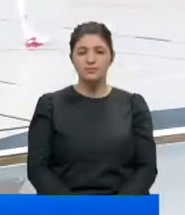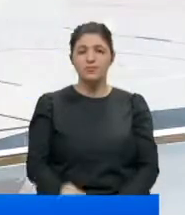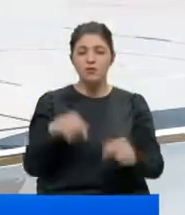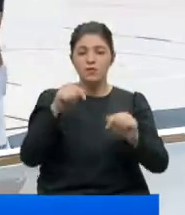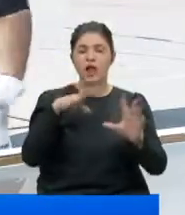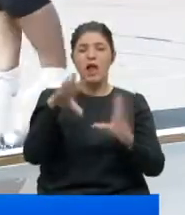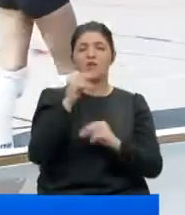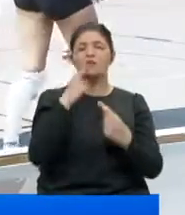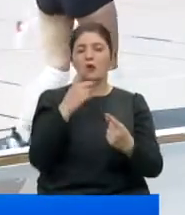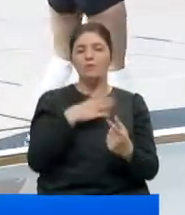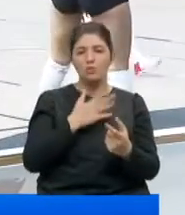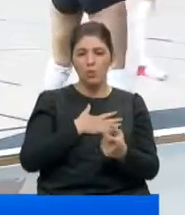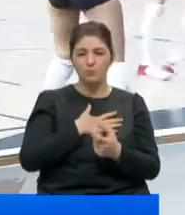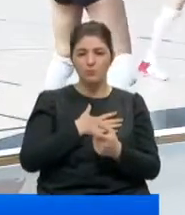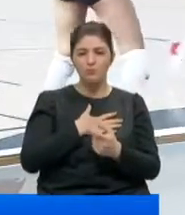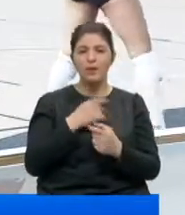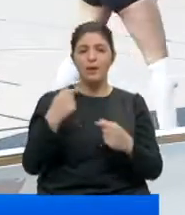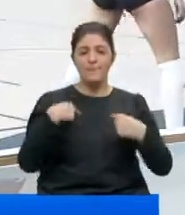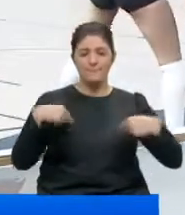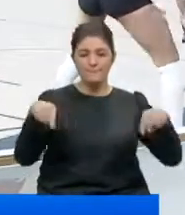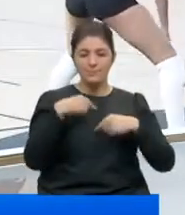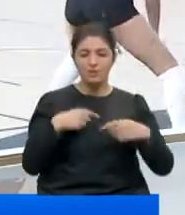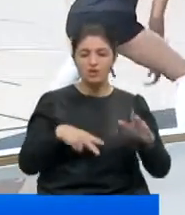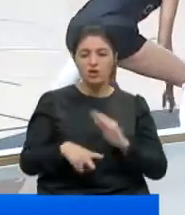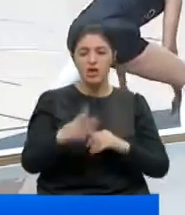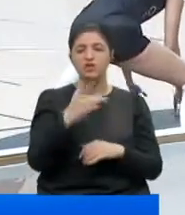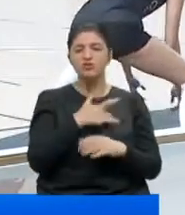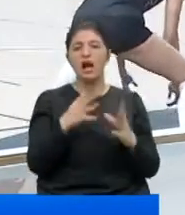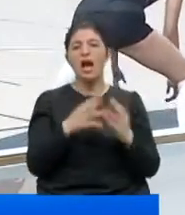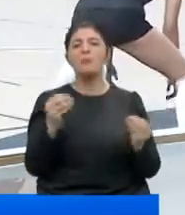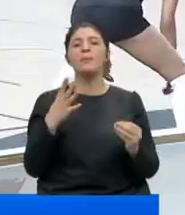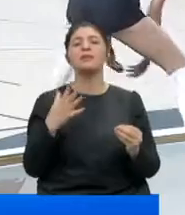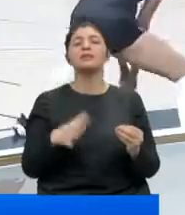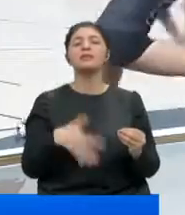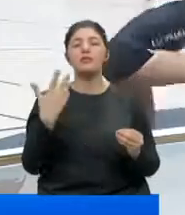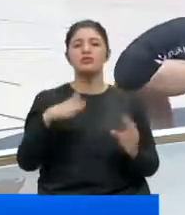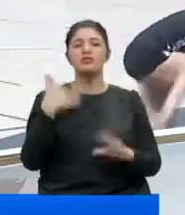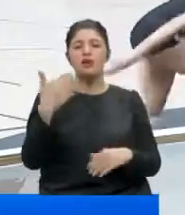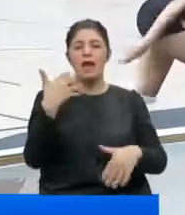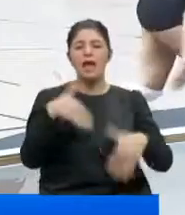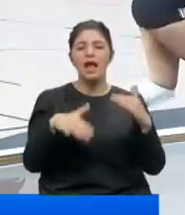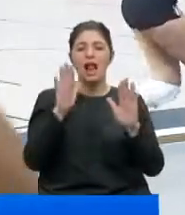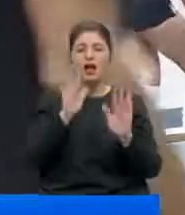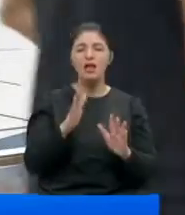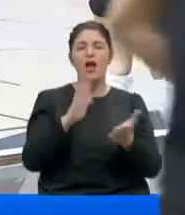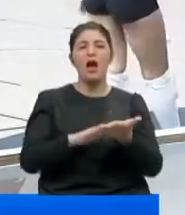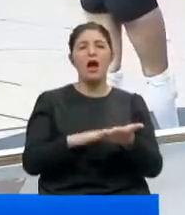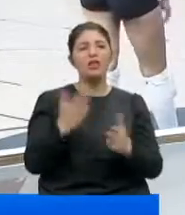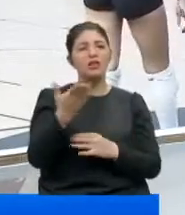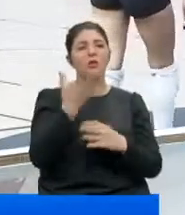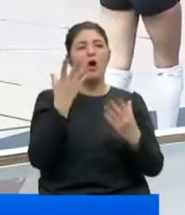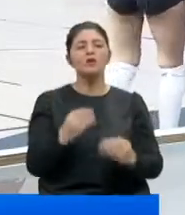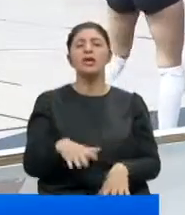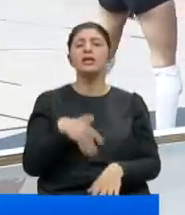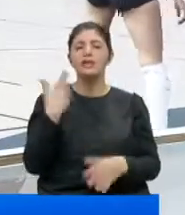Buradan herkese sesleniyorum. Biz yollarda can kaybetmek istemiyoruz. Sonradan engelli kalan arkadaşlarımız